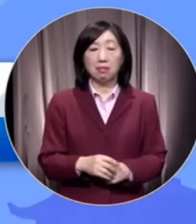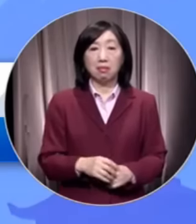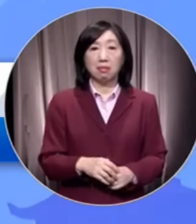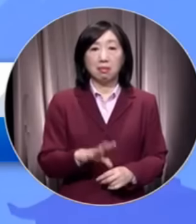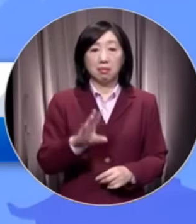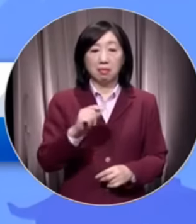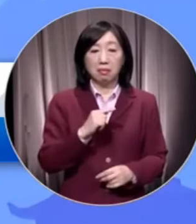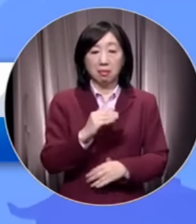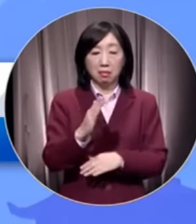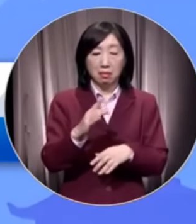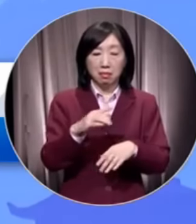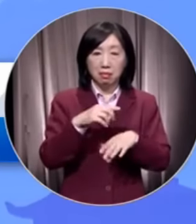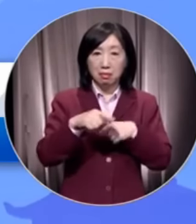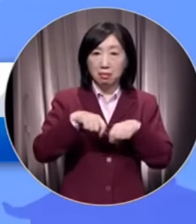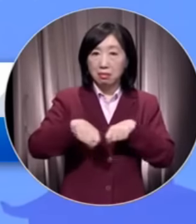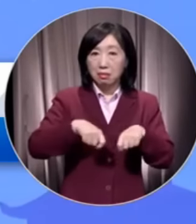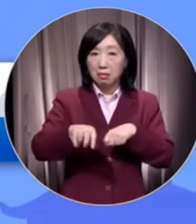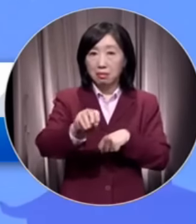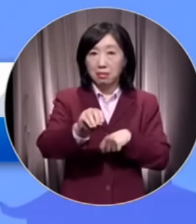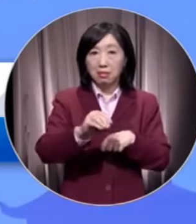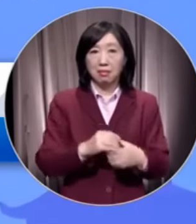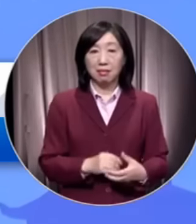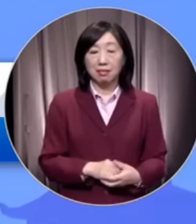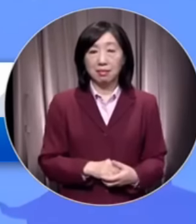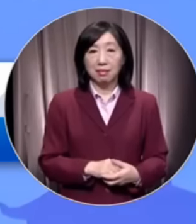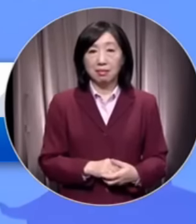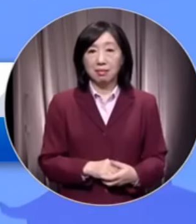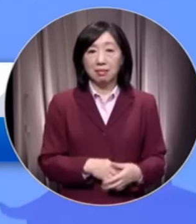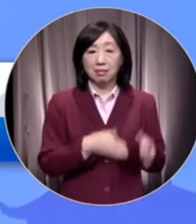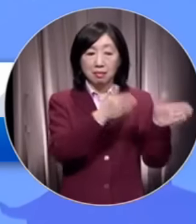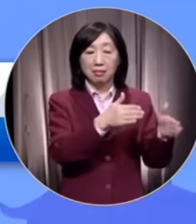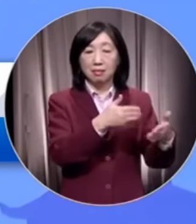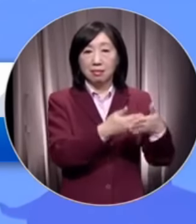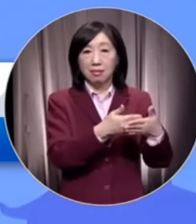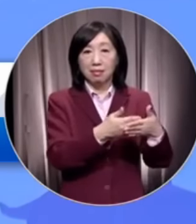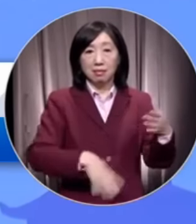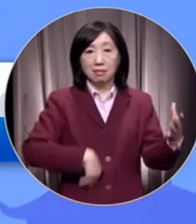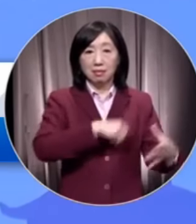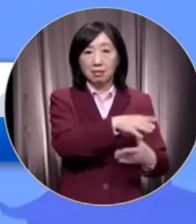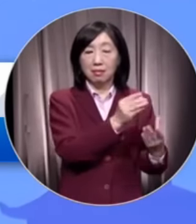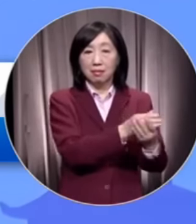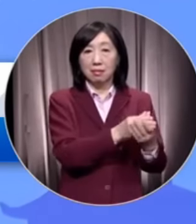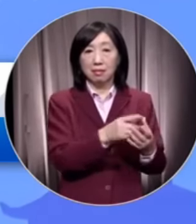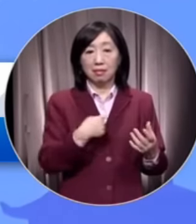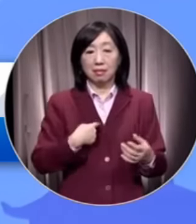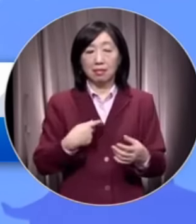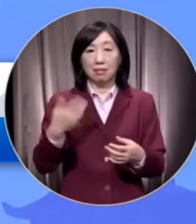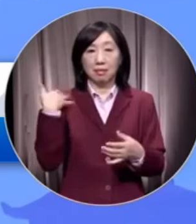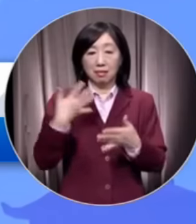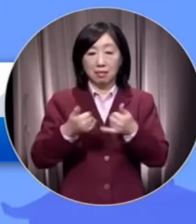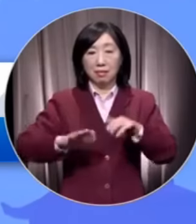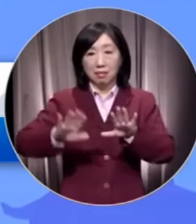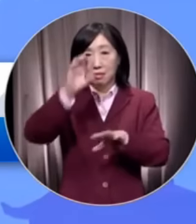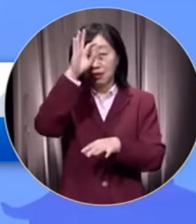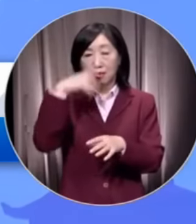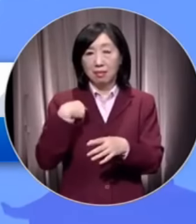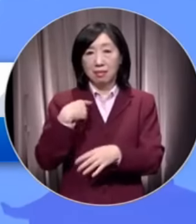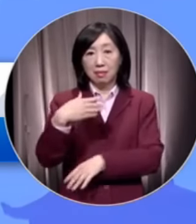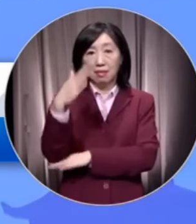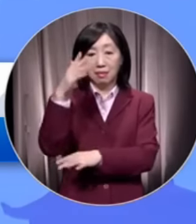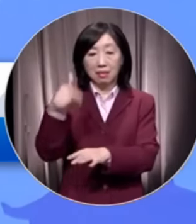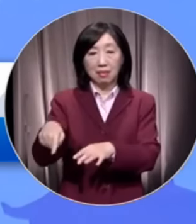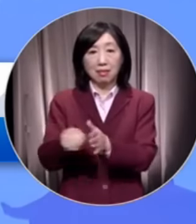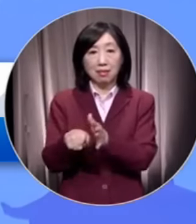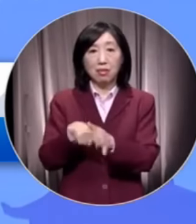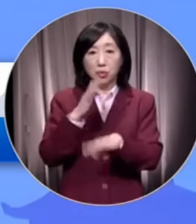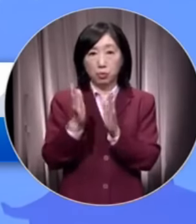家的机制可以来对应，以至于对中国大陆的投资，在民进党执政时代，我们就设立了一套完整的